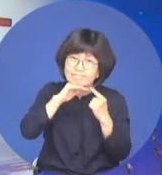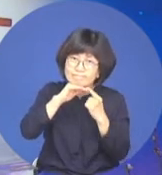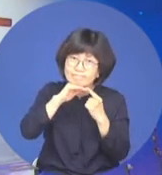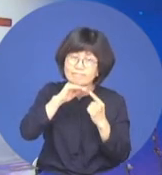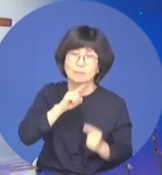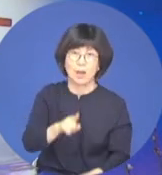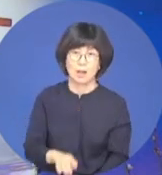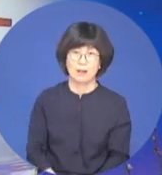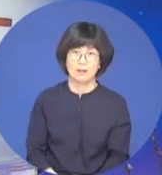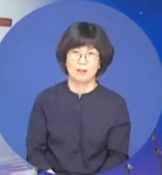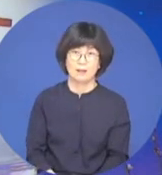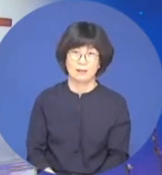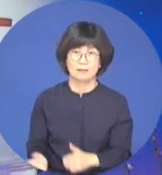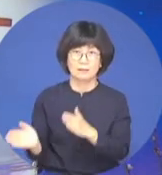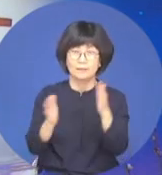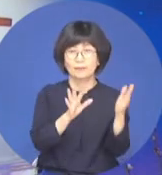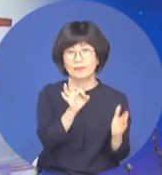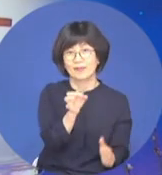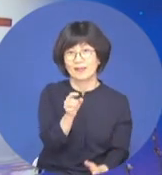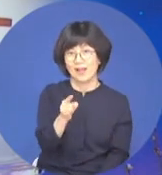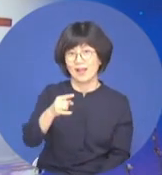여러분, 엘리야가 말해요.